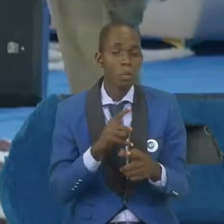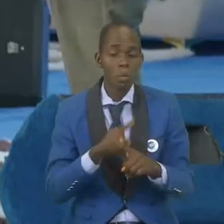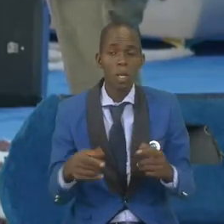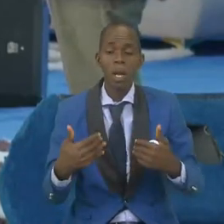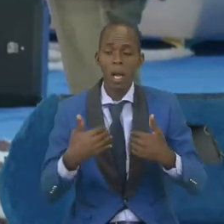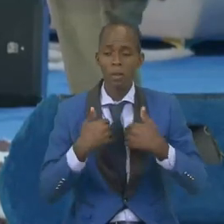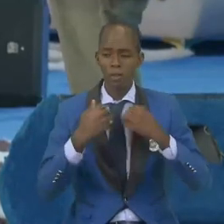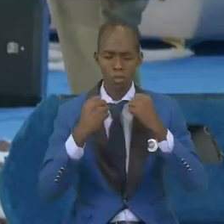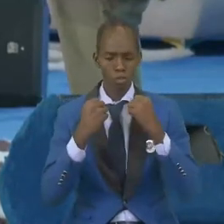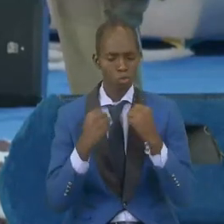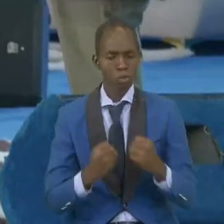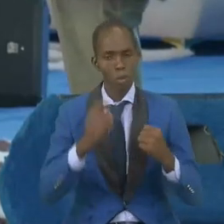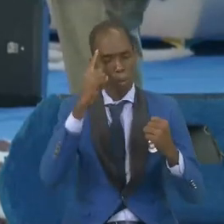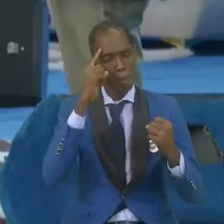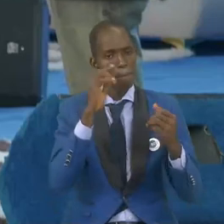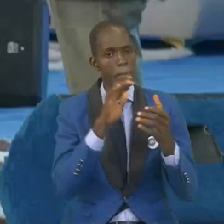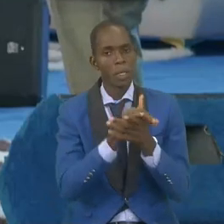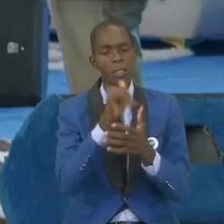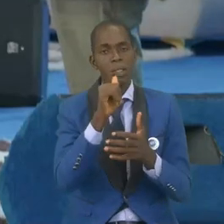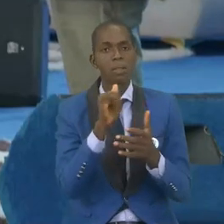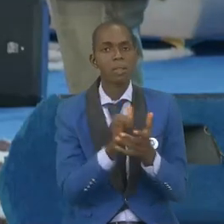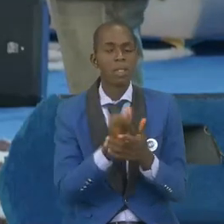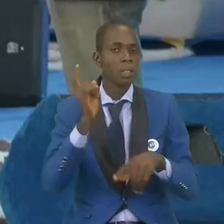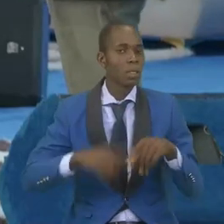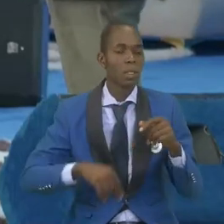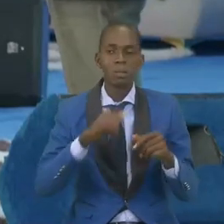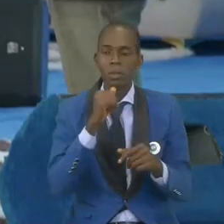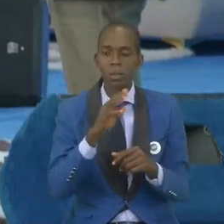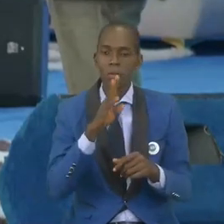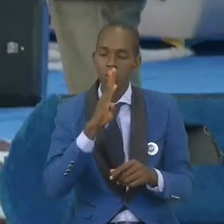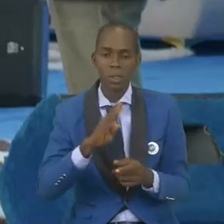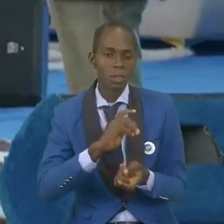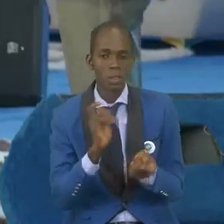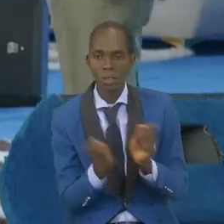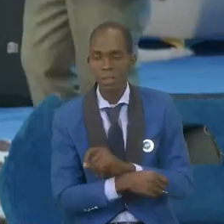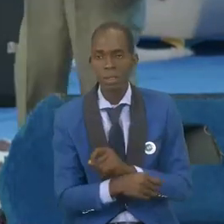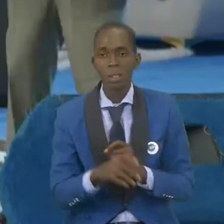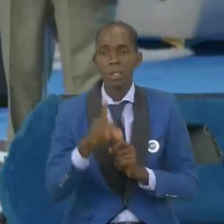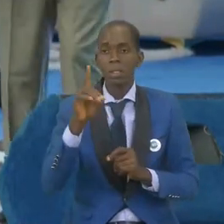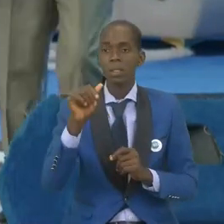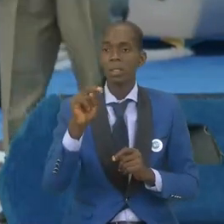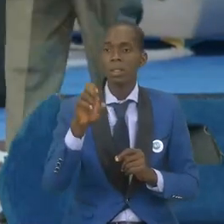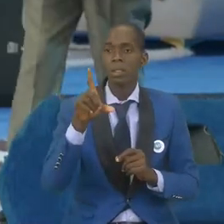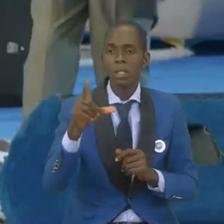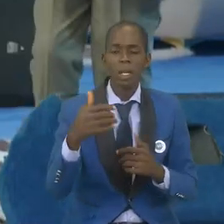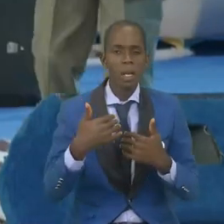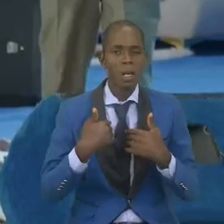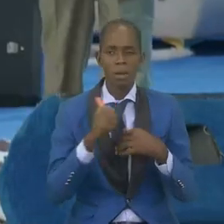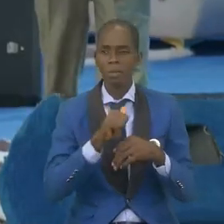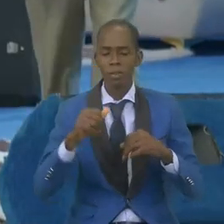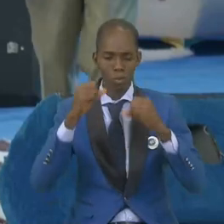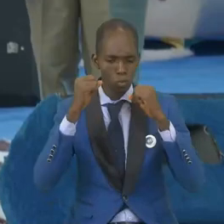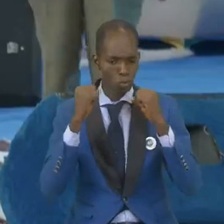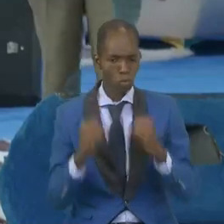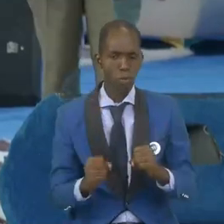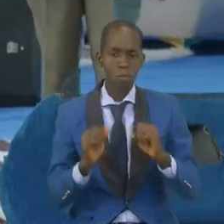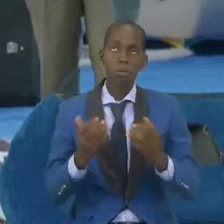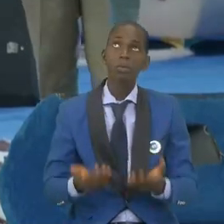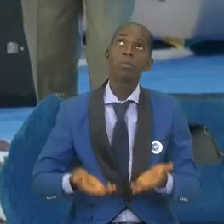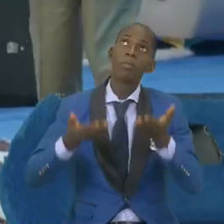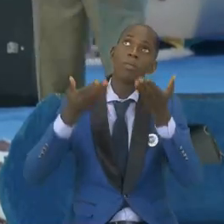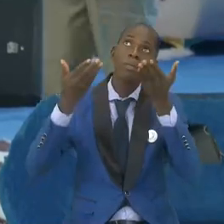mais Daniel avait une conviction. Il ne pouvait pas changer. Daniel avait un engagement. Il ne pouvait